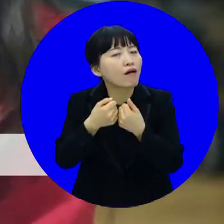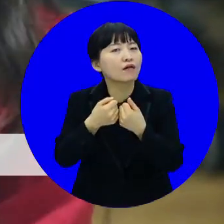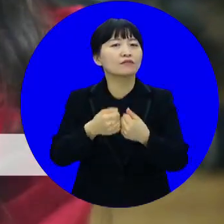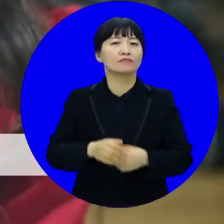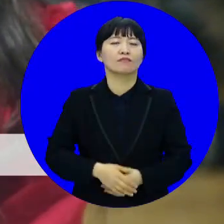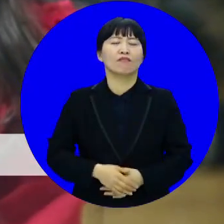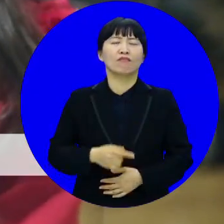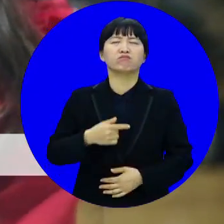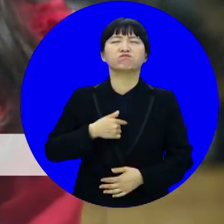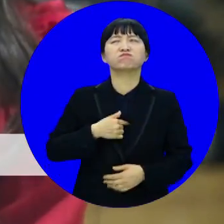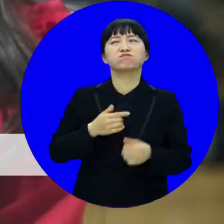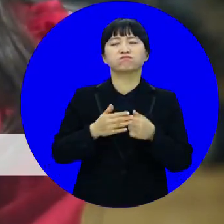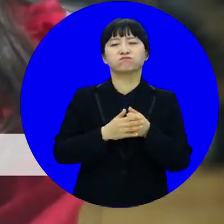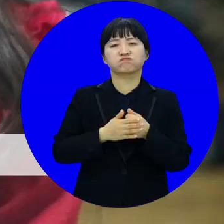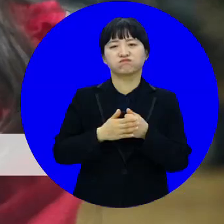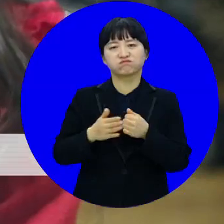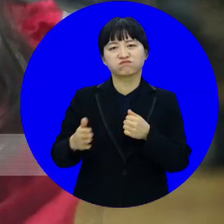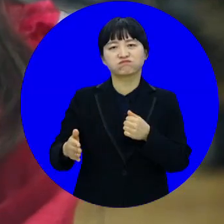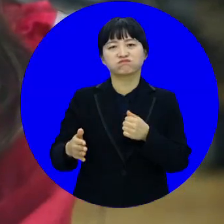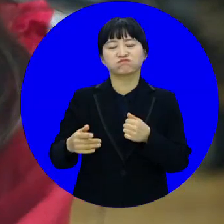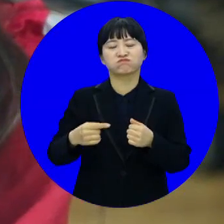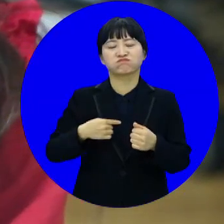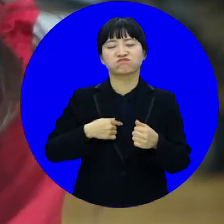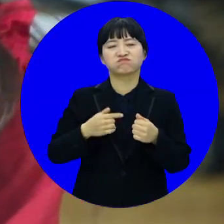나 때문에 엄마 아빠가 싸워.